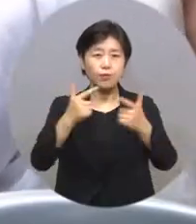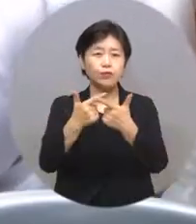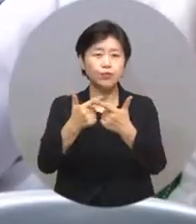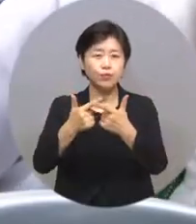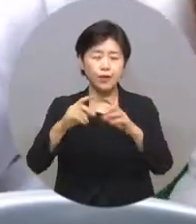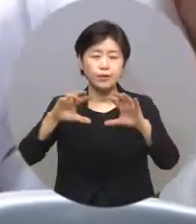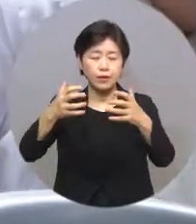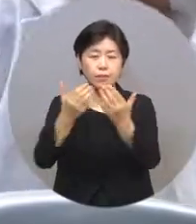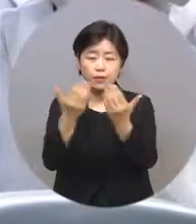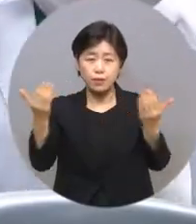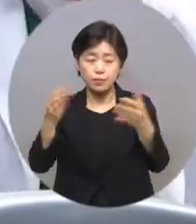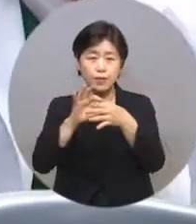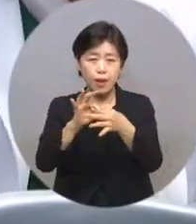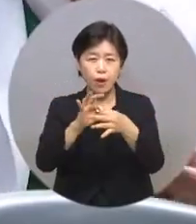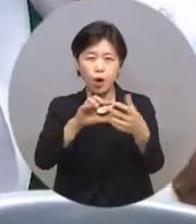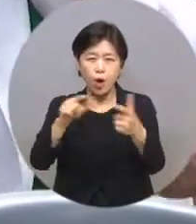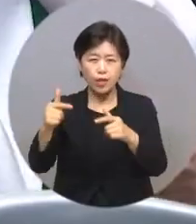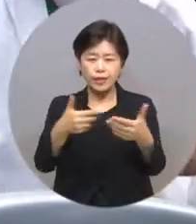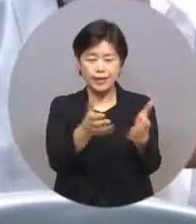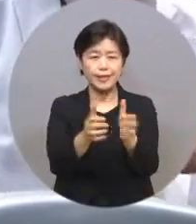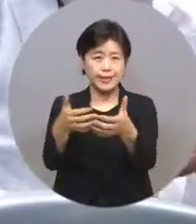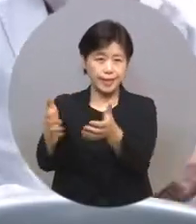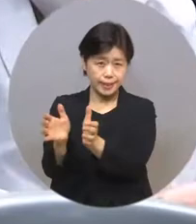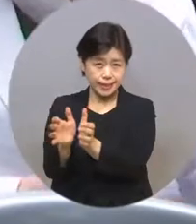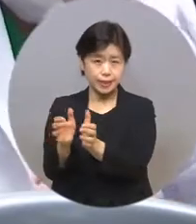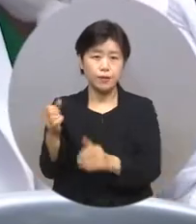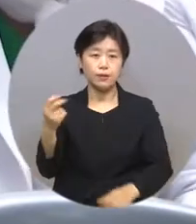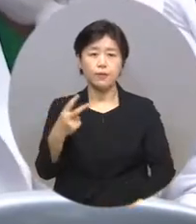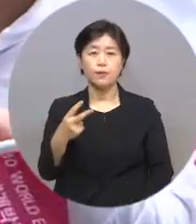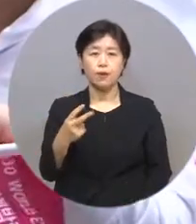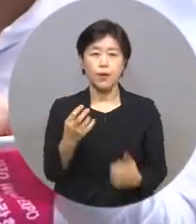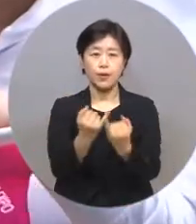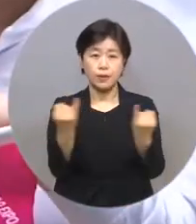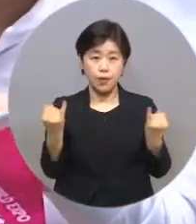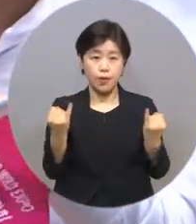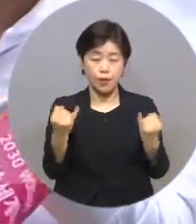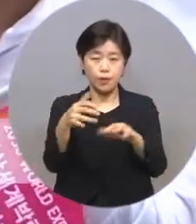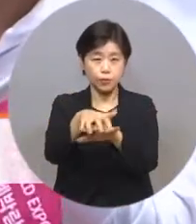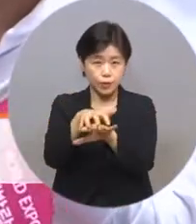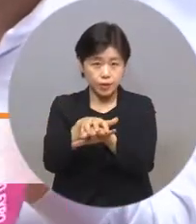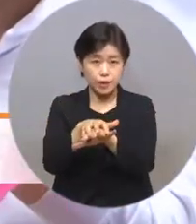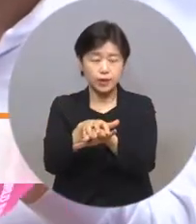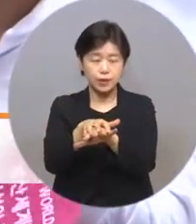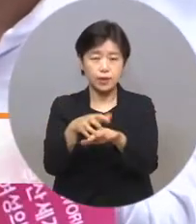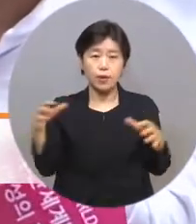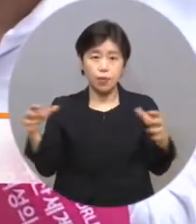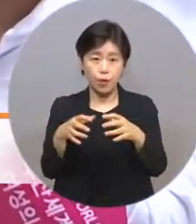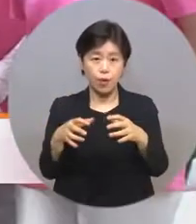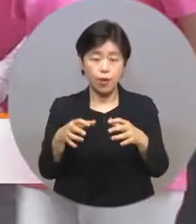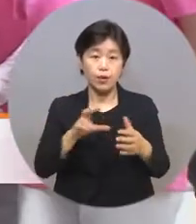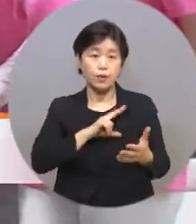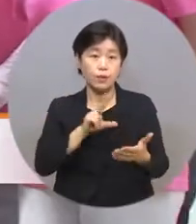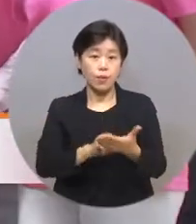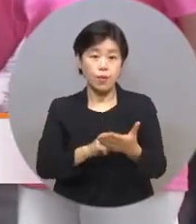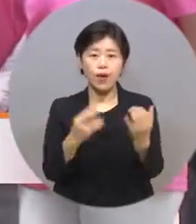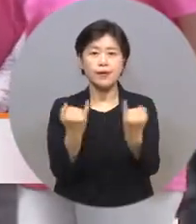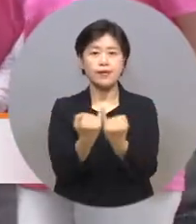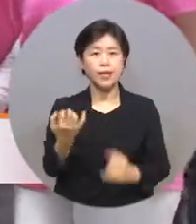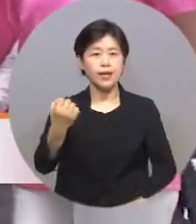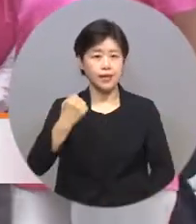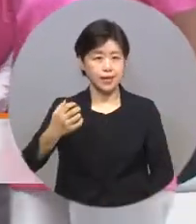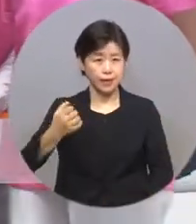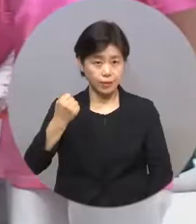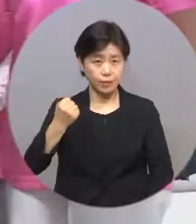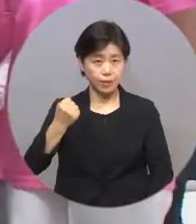부산지역 100여개의 여성단체와 시민 500여명이 참여한 가운데 여성의 힘으로라는 슬로건을 바탕으로